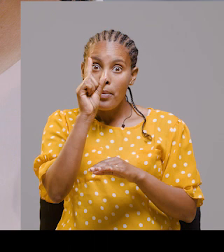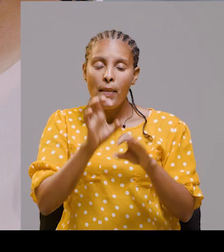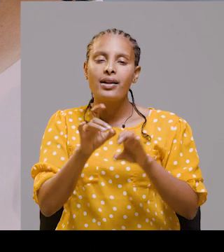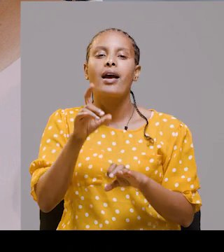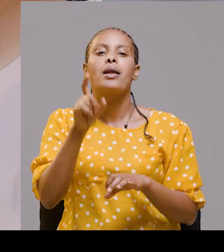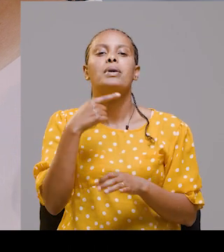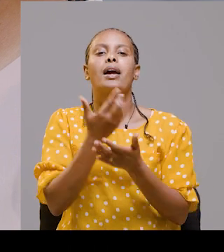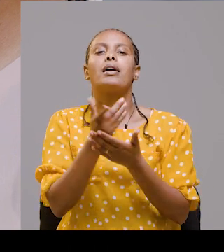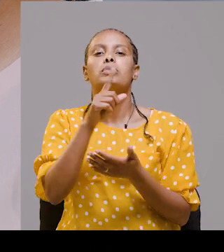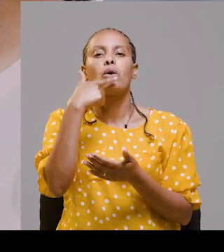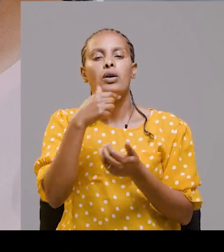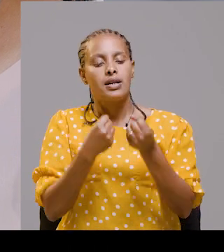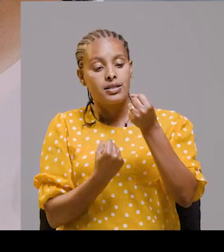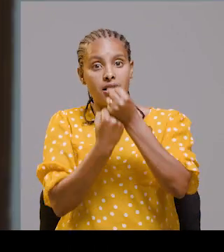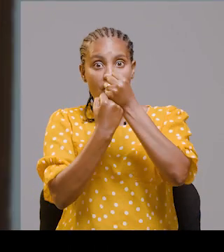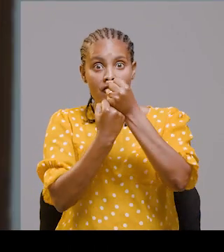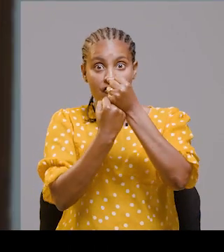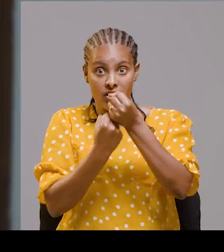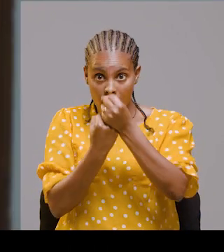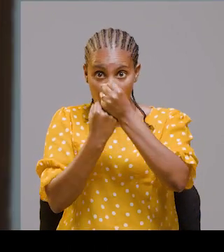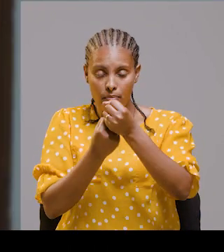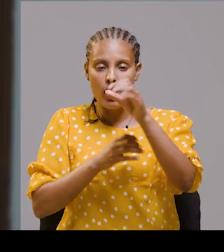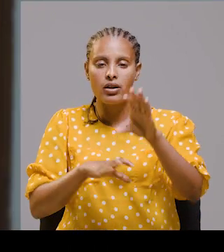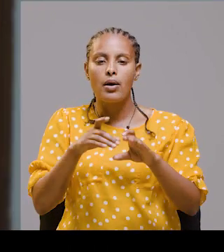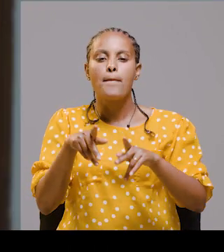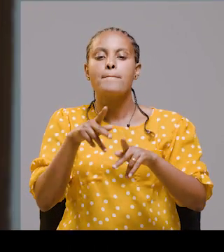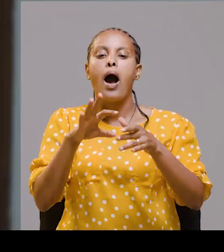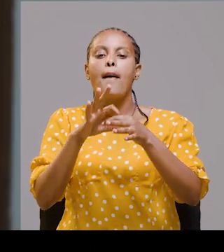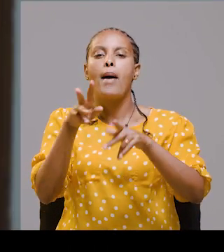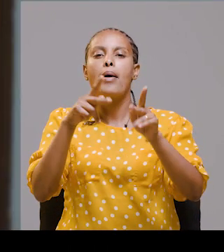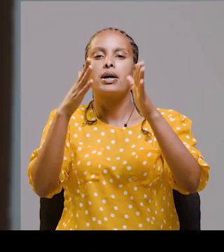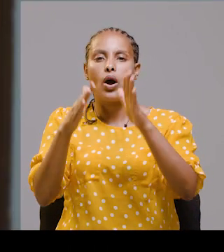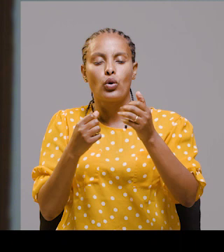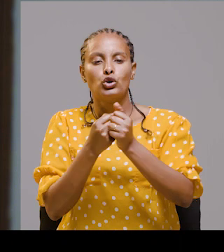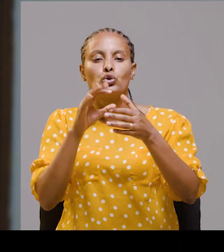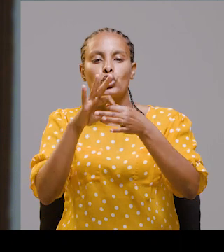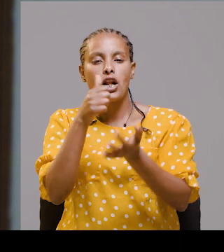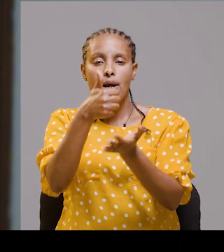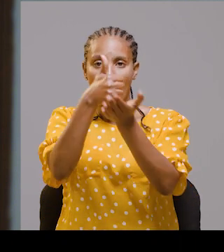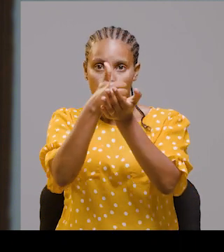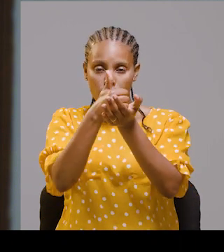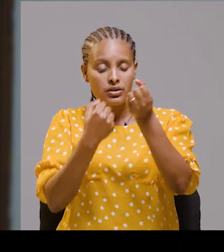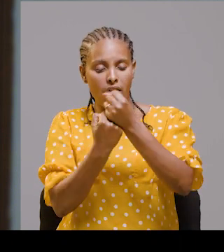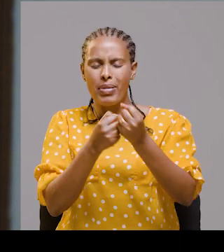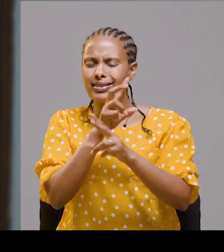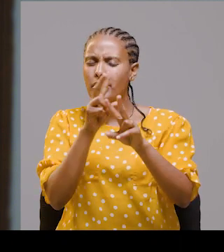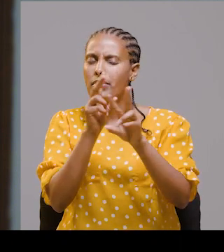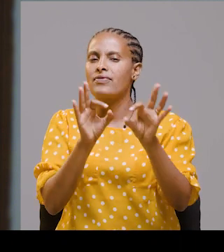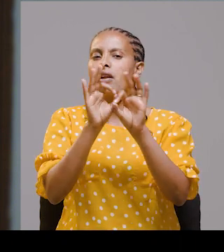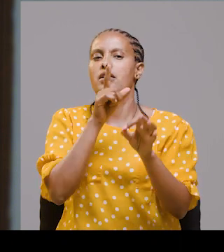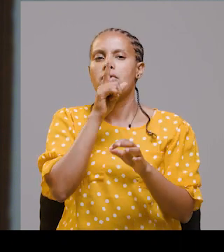ነገር ምንድነው ድጋፍ ማድረግ ይሄ ማህበራዊ ድጋፍ ማግኘት ሶሻል ሰፖርት ምንለው ነገር በጣም አስፈላጊ